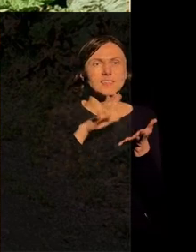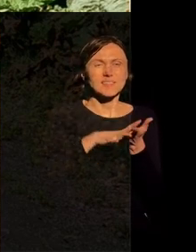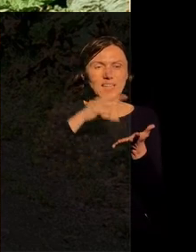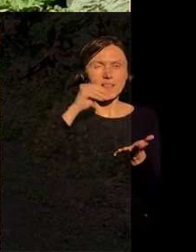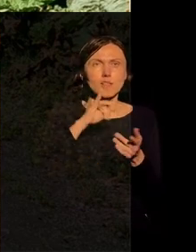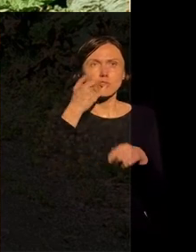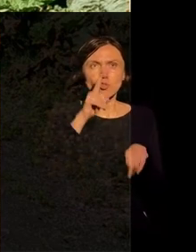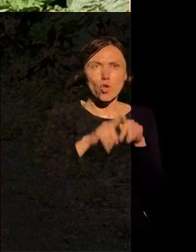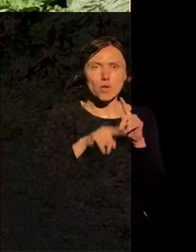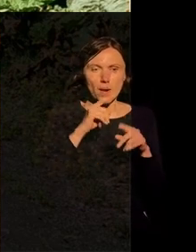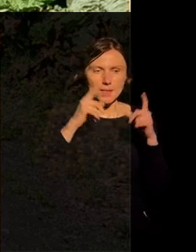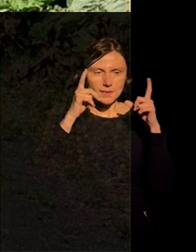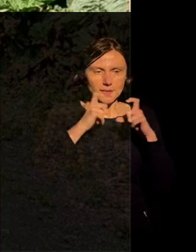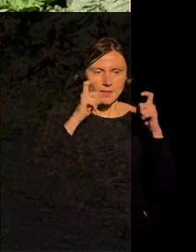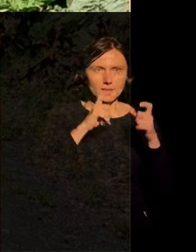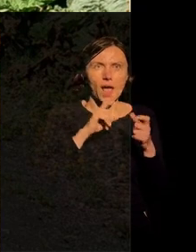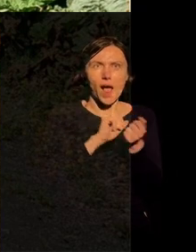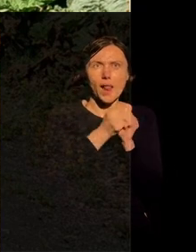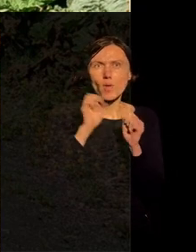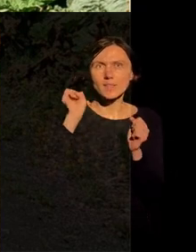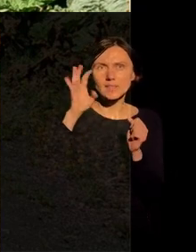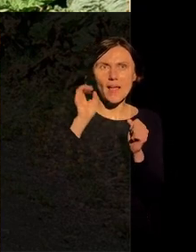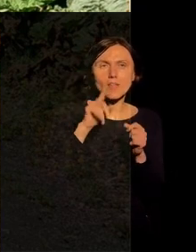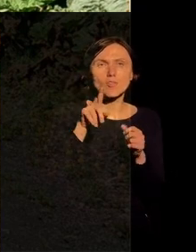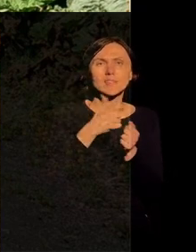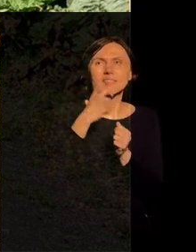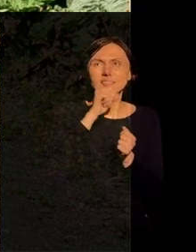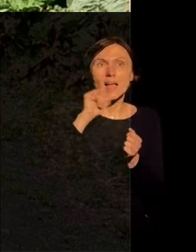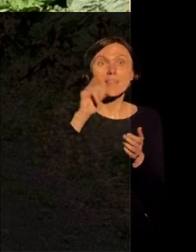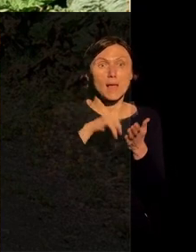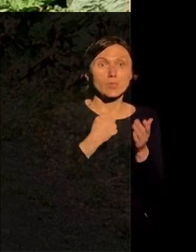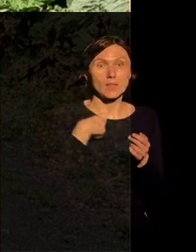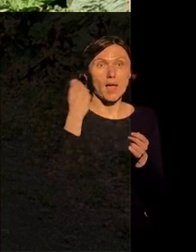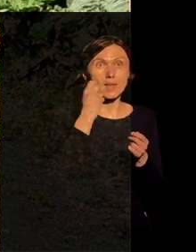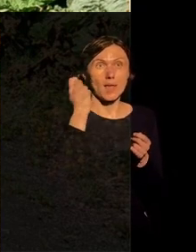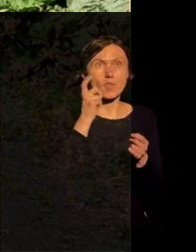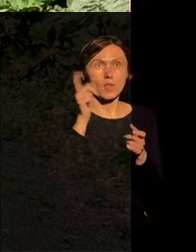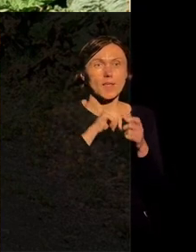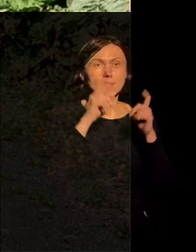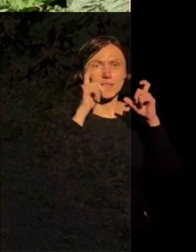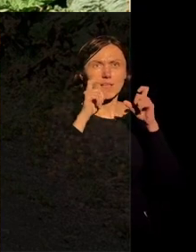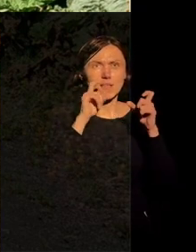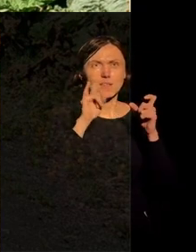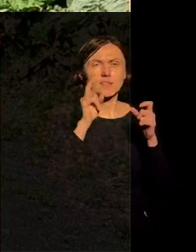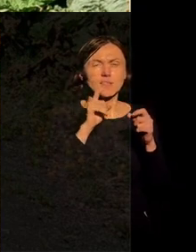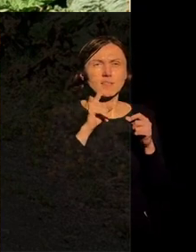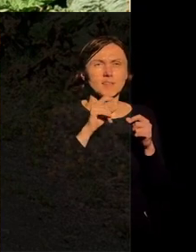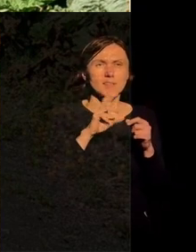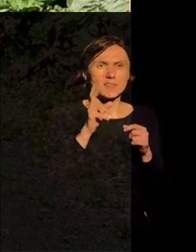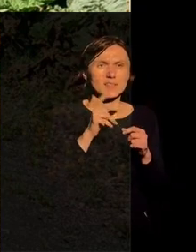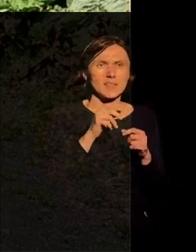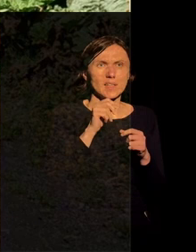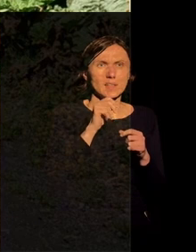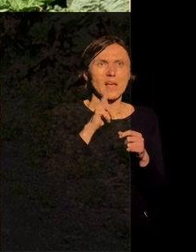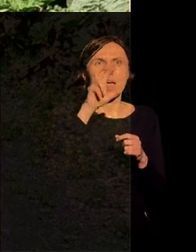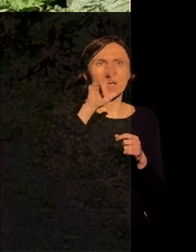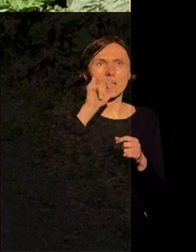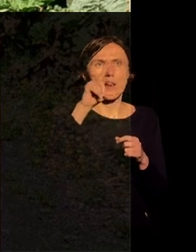z normalnych negatywów albo ze slajdów. Czyli no ja jadąc na przykład tutaj, to jest zdjęcie z Carretera Austral w